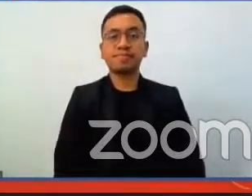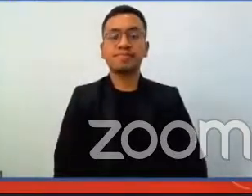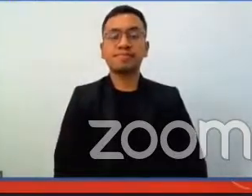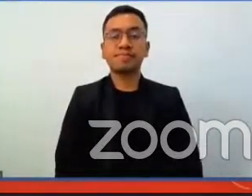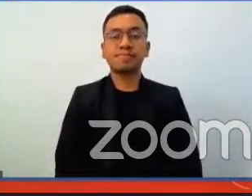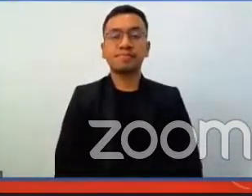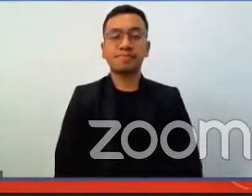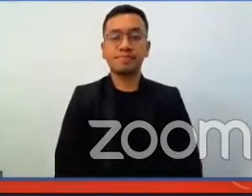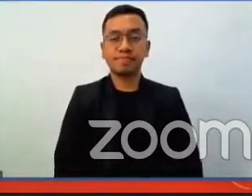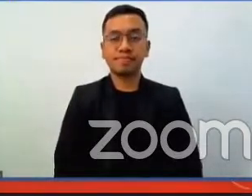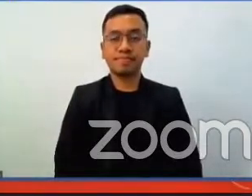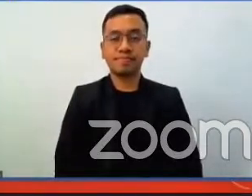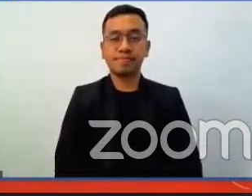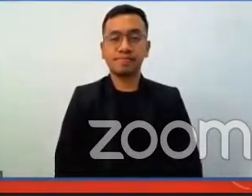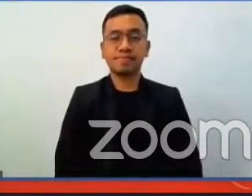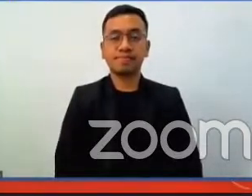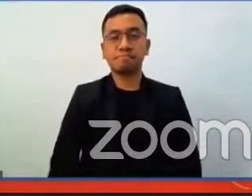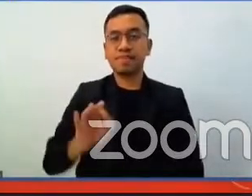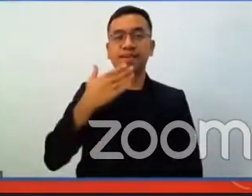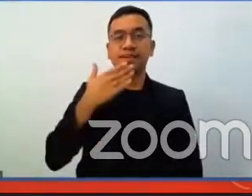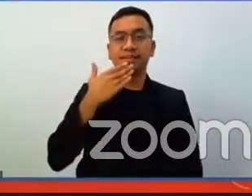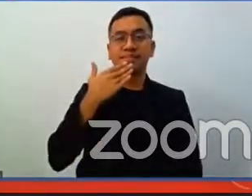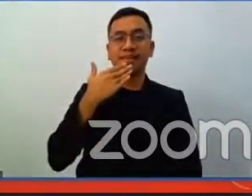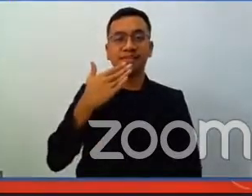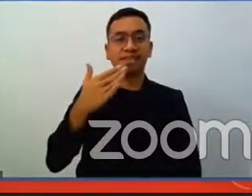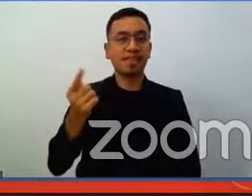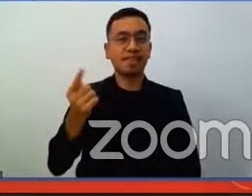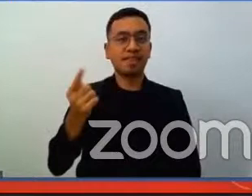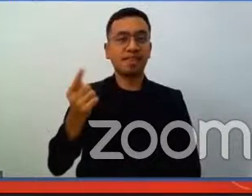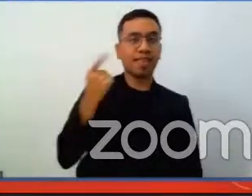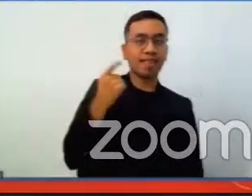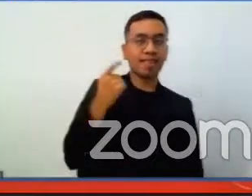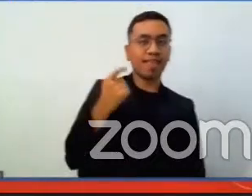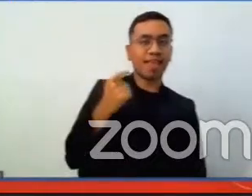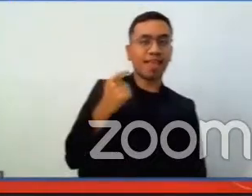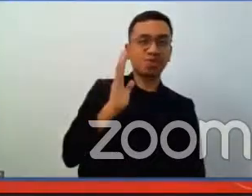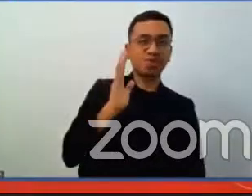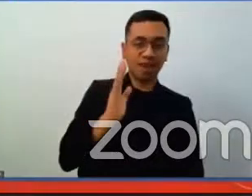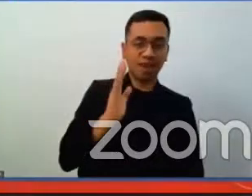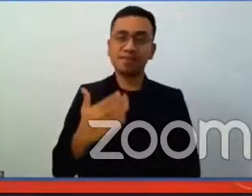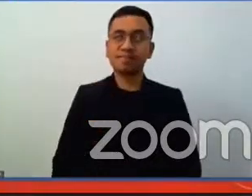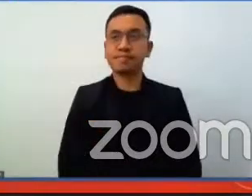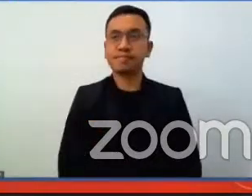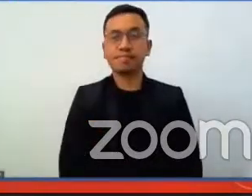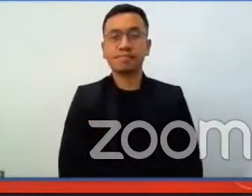Oke. Ya, jadi terima kasih atas pertanyaannya Bapak Zulfikar. Jadi betul yang